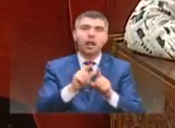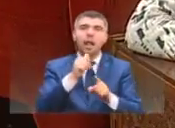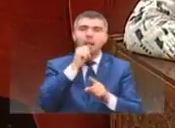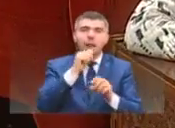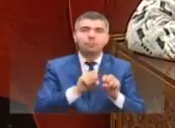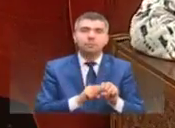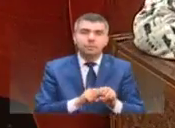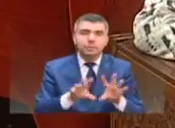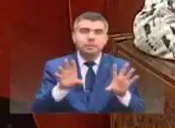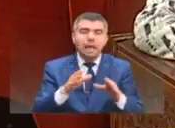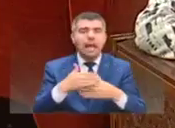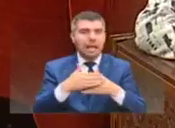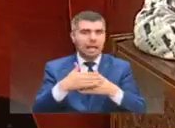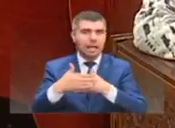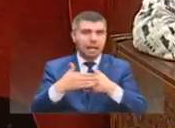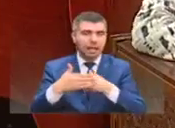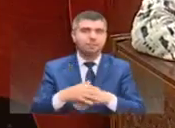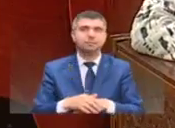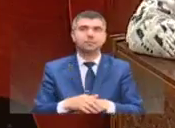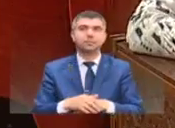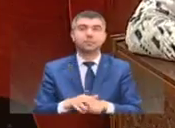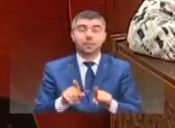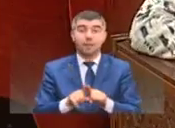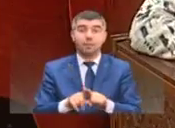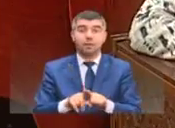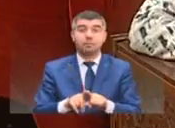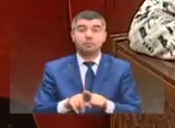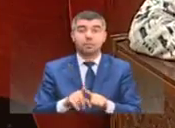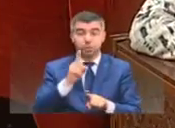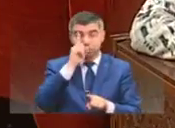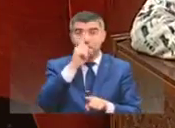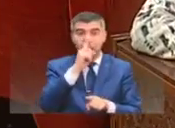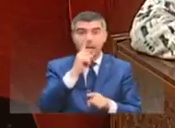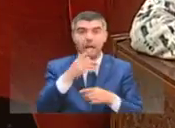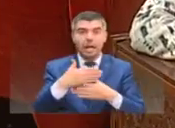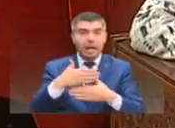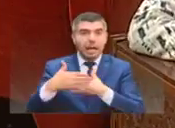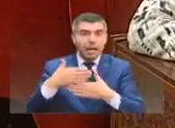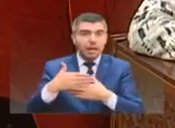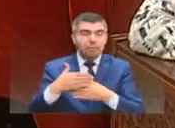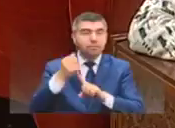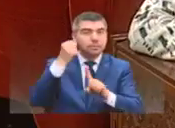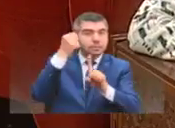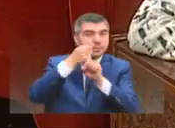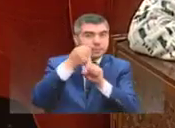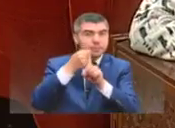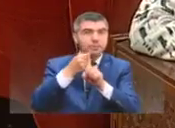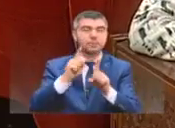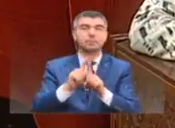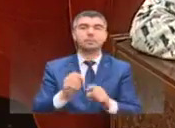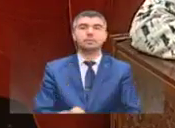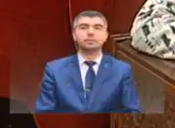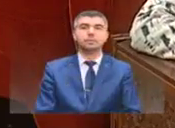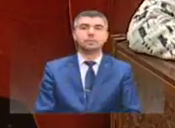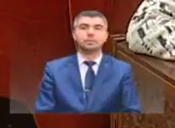توجد هاد المشاريع كلها خصنا حلول يعني اللي يمكننا نقوم بها مؤقتا.